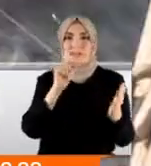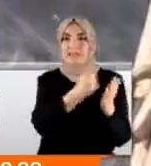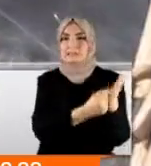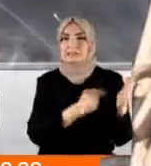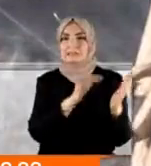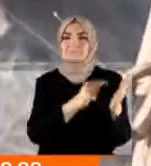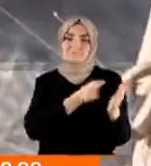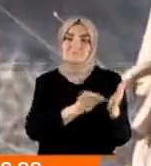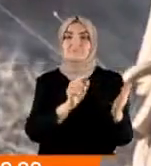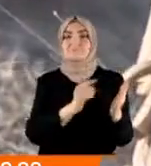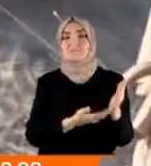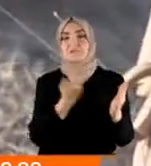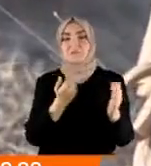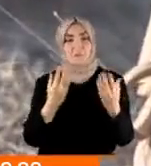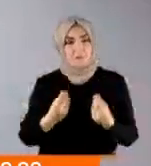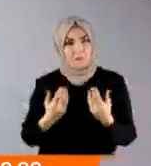oldu.